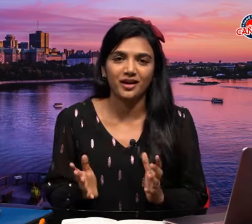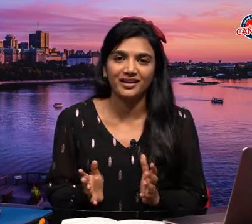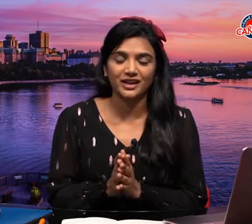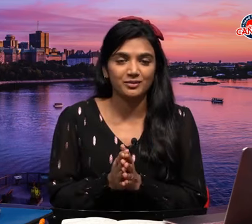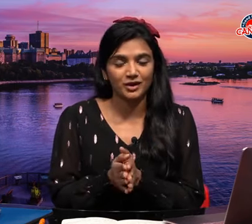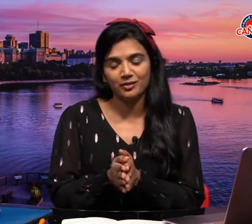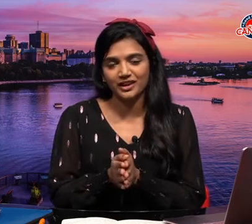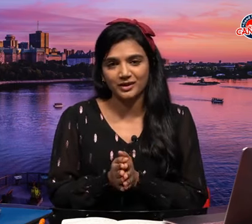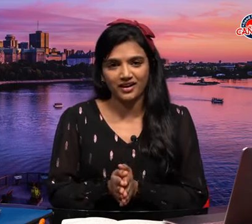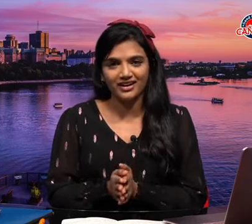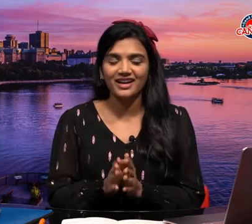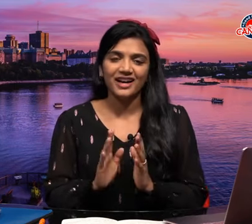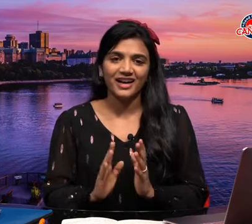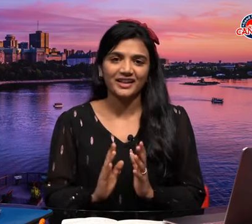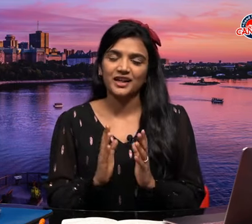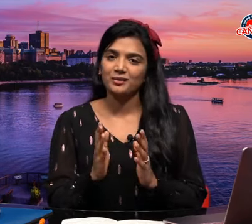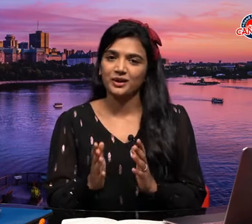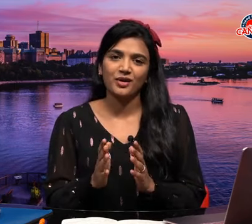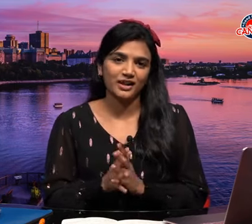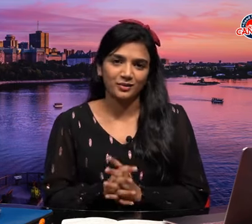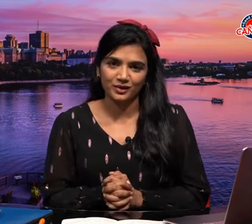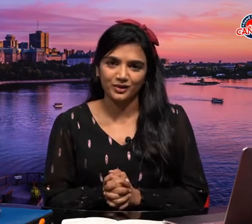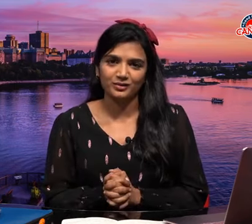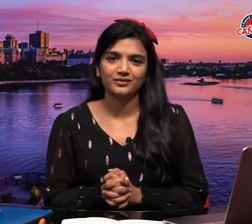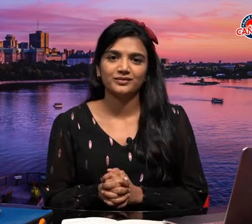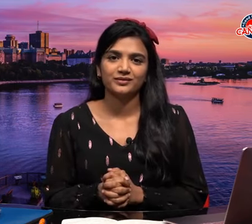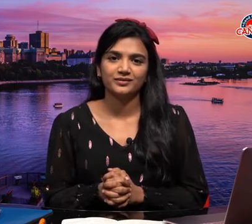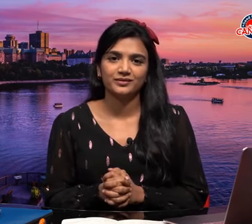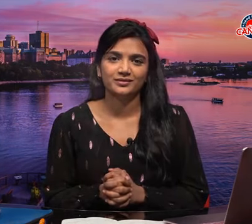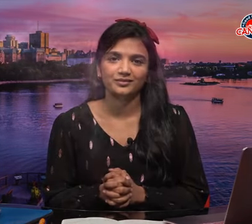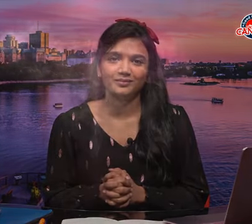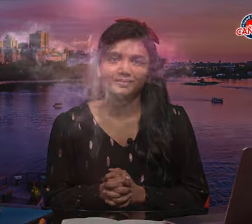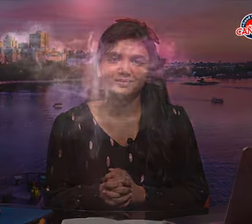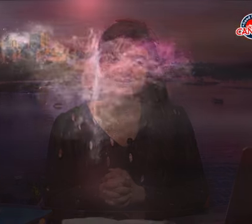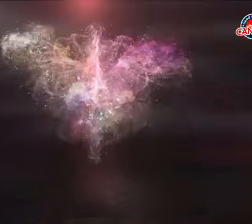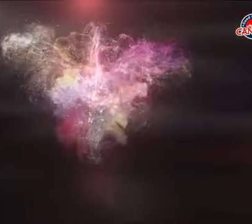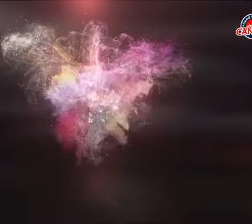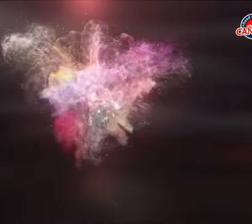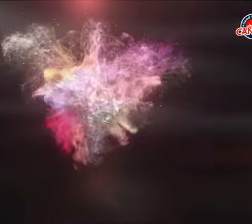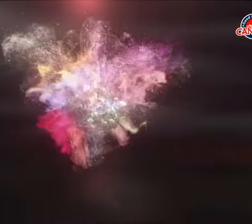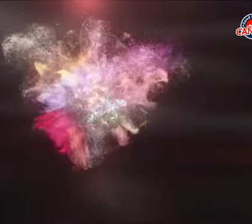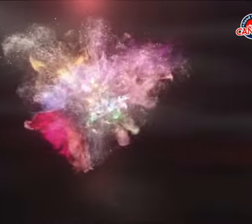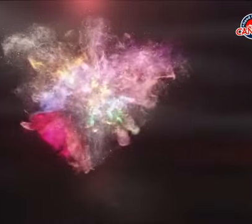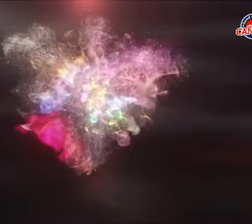பிடித்த பாடல், எனக்கு மிகவும் பிடித்த பாடல். அதைத்தான் இப்போது பார்க்க போகின்றோம்.